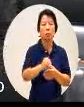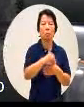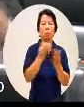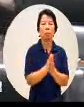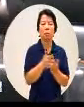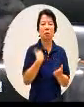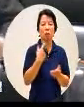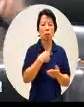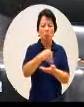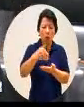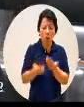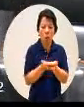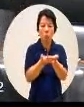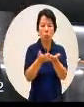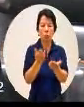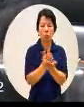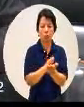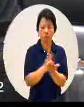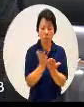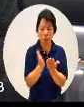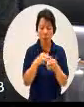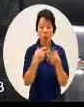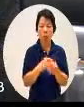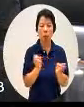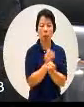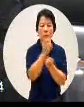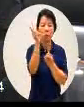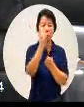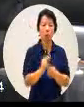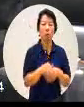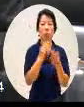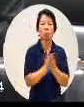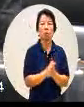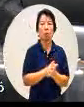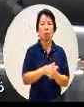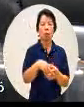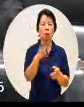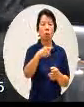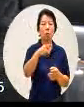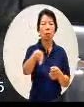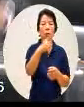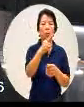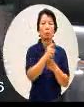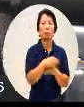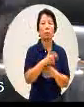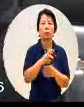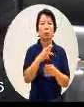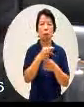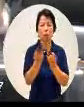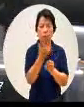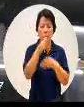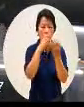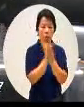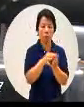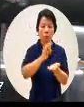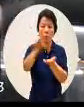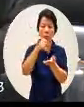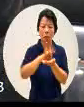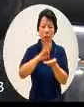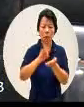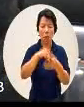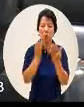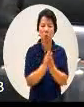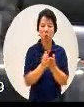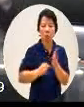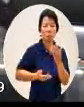數據出來說我們的發電只有134萬度但是呢我們用電量呢遠遠超過這個數字所以要付